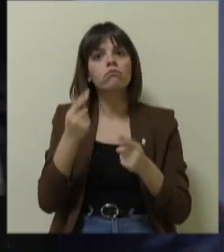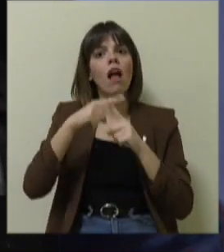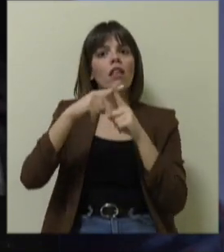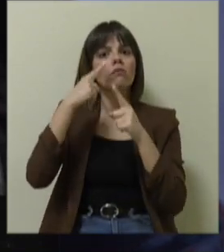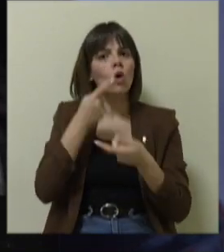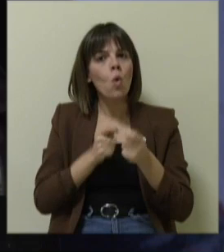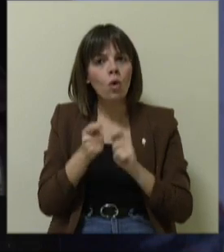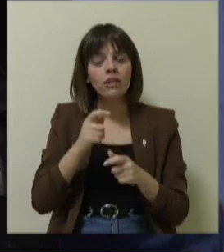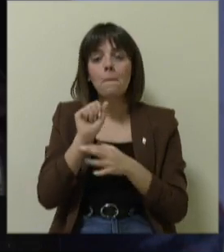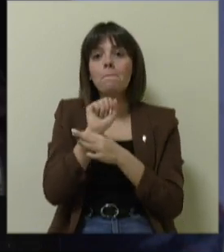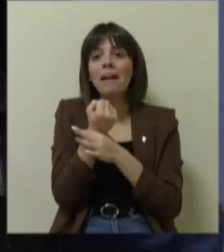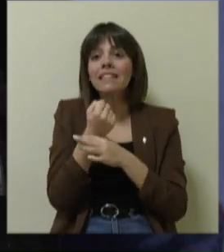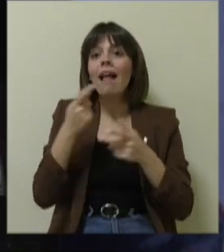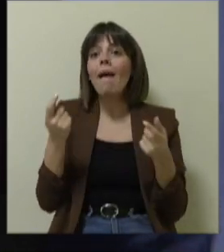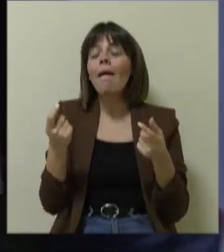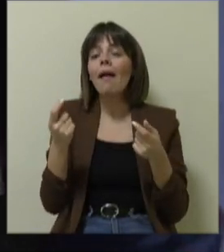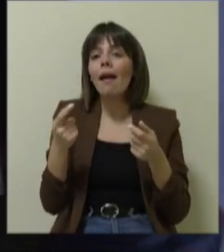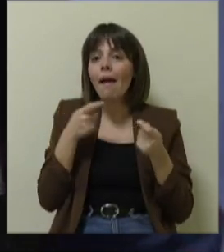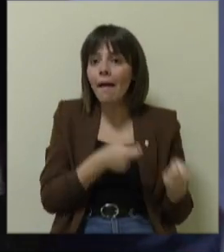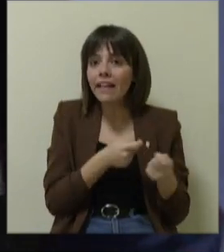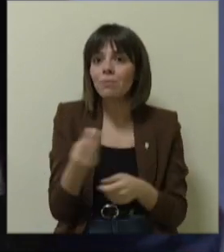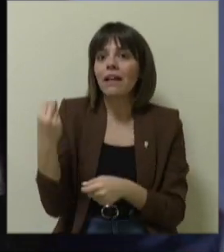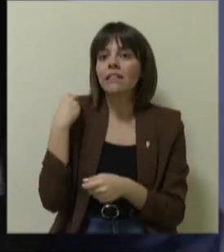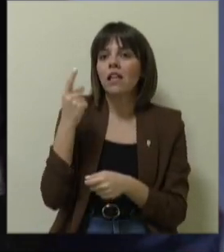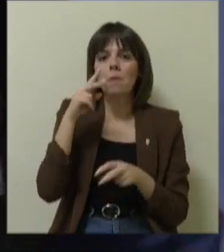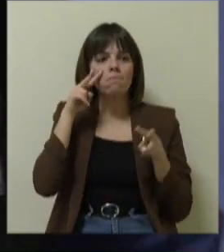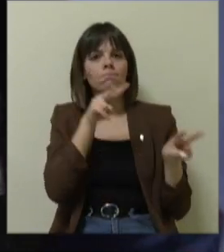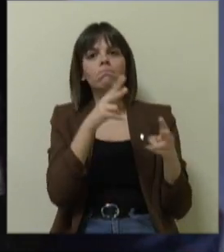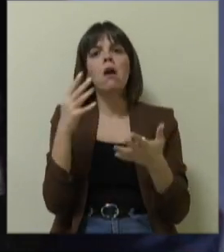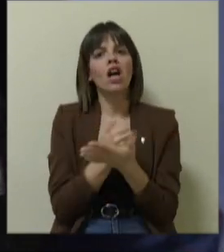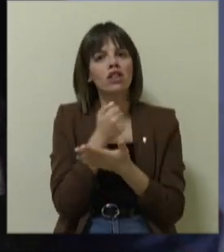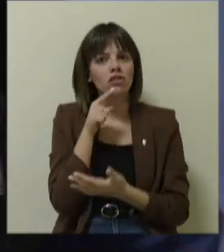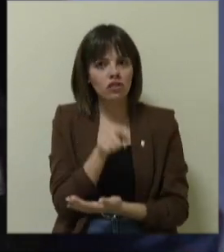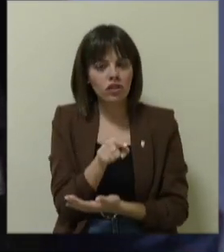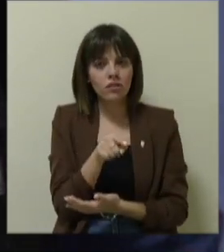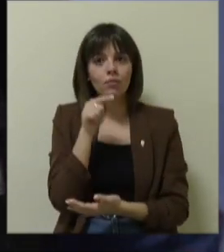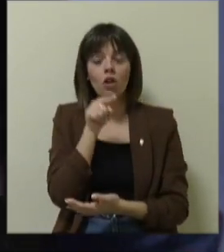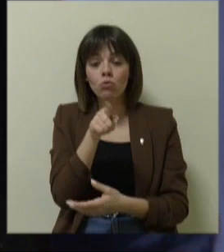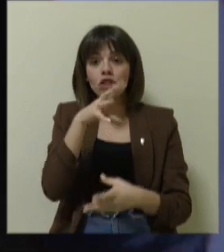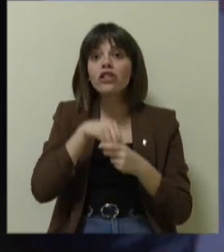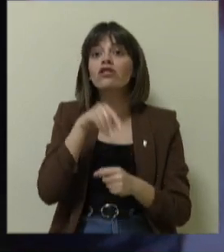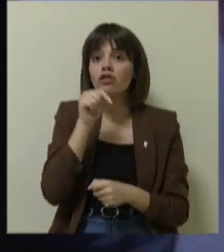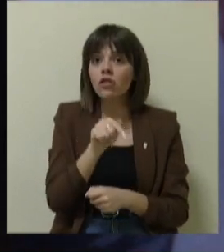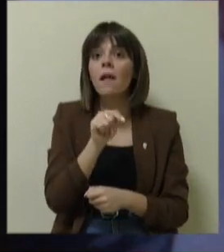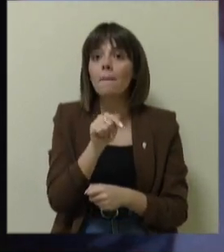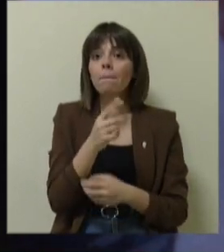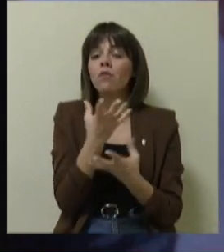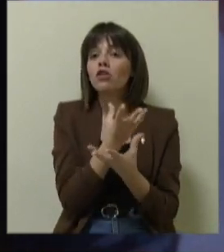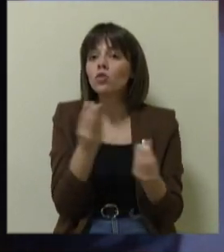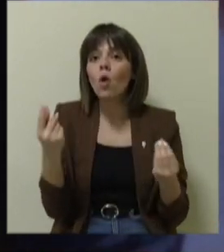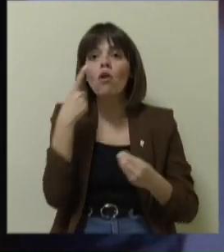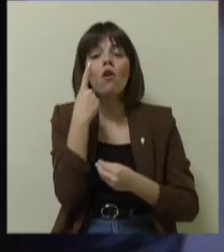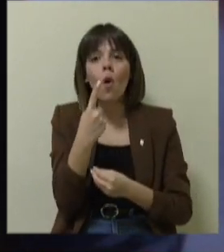kullanacak, mesleki eğitime yeni bir bakış açısı kazandıracağız. Bu çerçevede çok